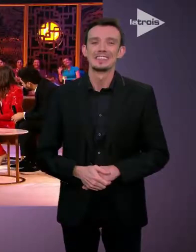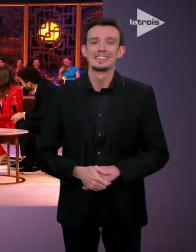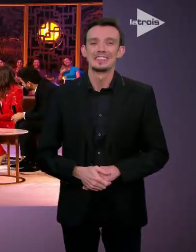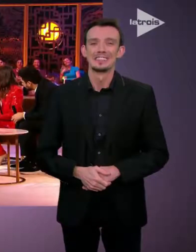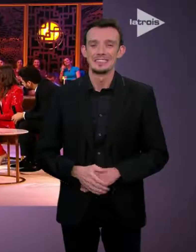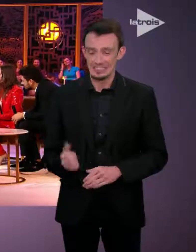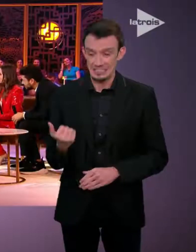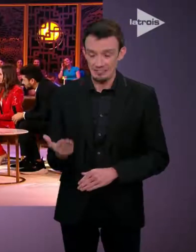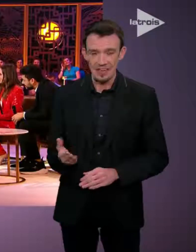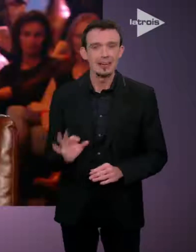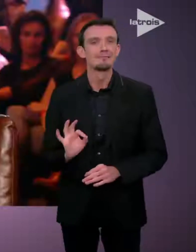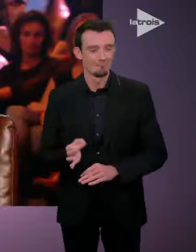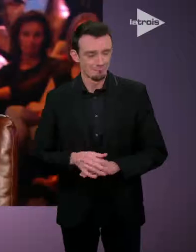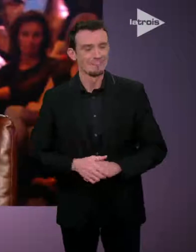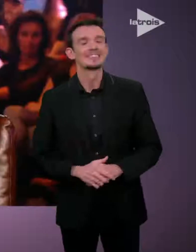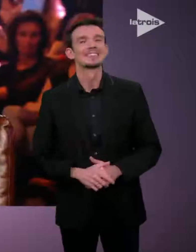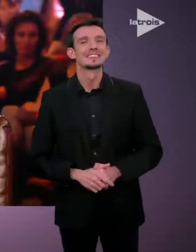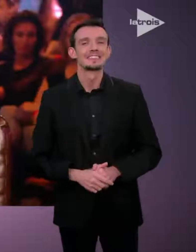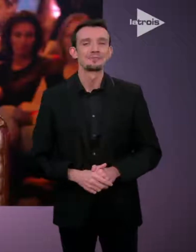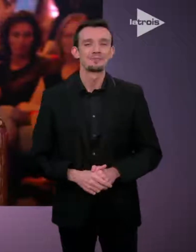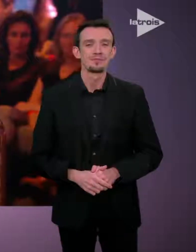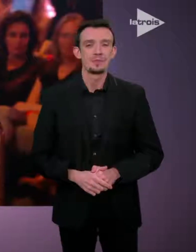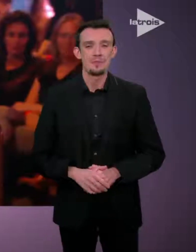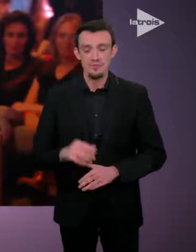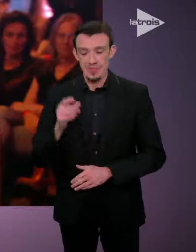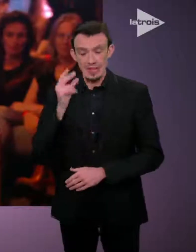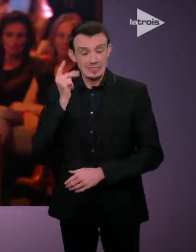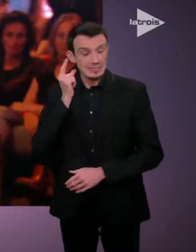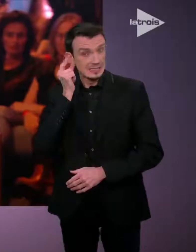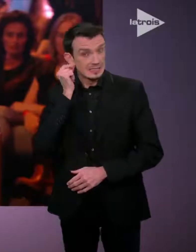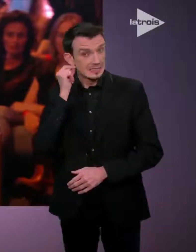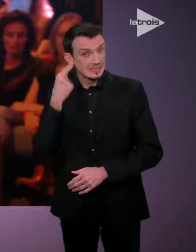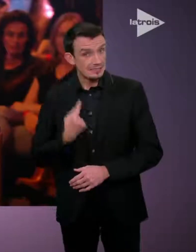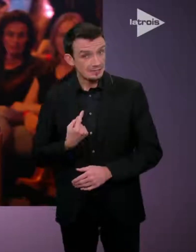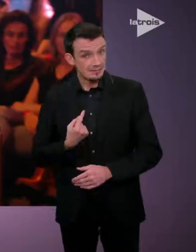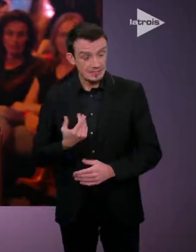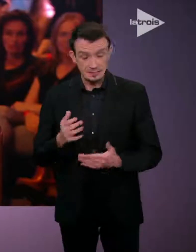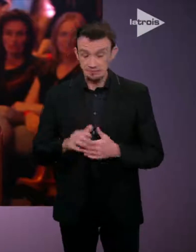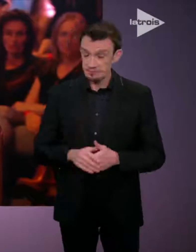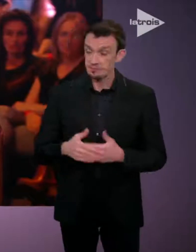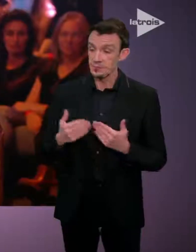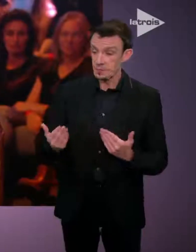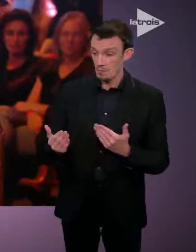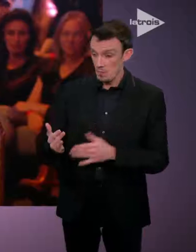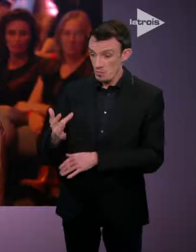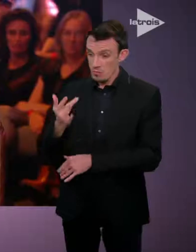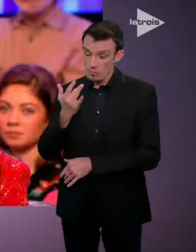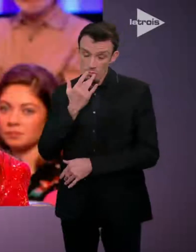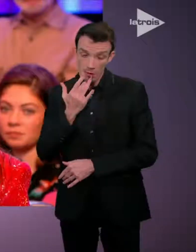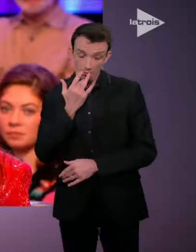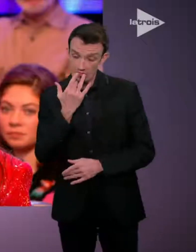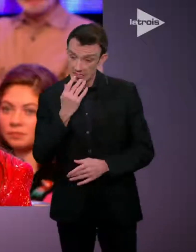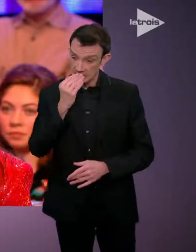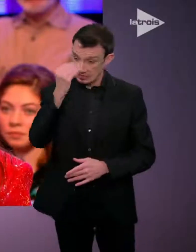Ça va, apparemment tout va bien. Tiff, il y a eu cette envie d'aller à la rencontre de cette école, l'Institut Sainte-Marie de